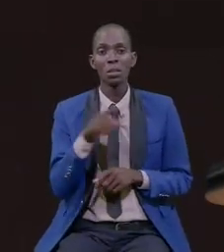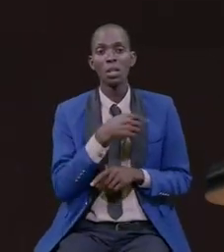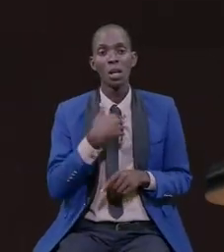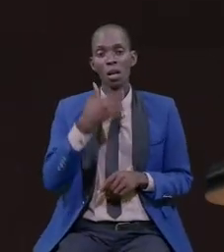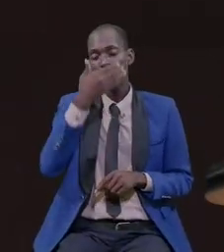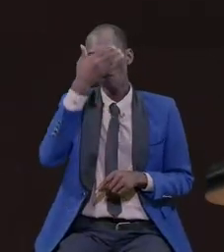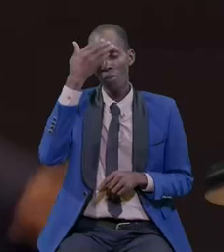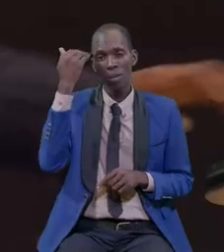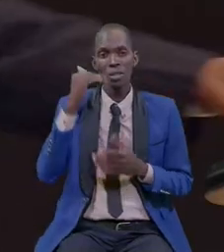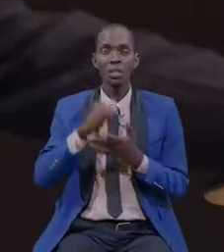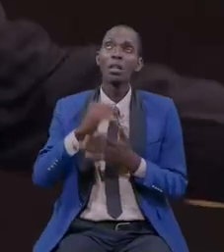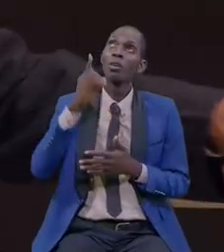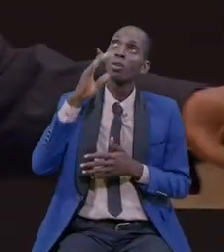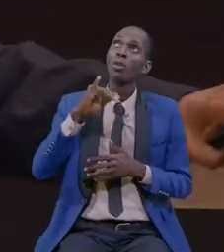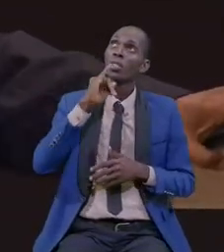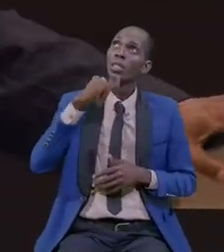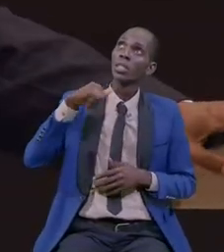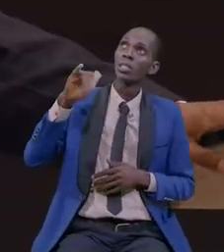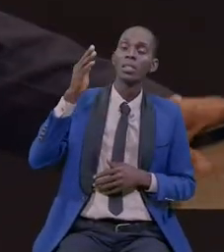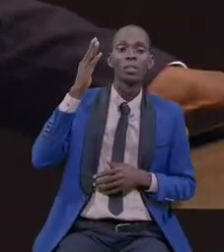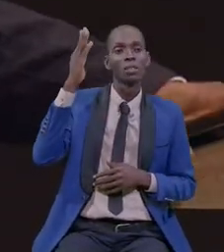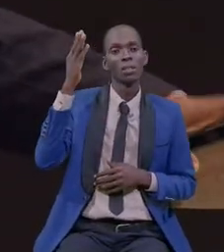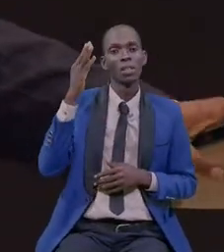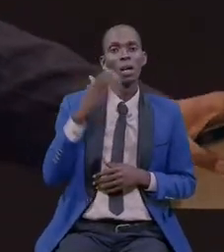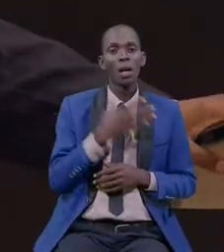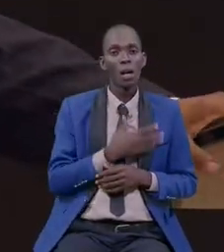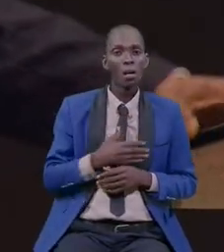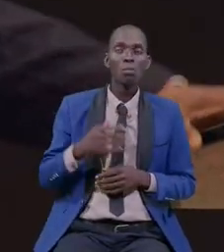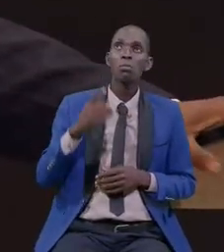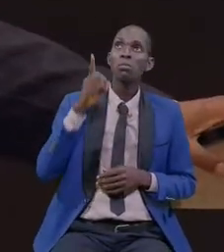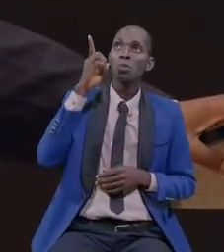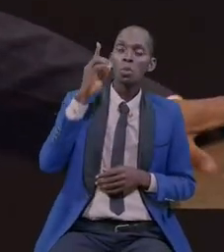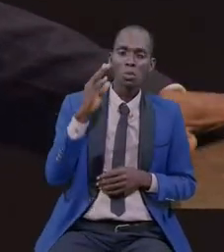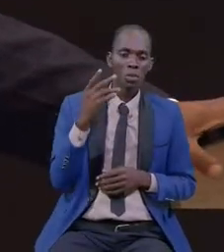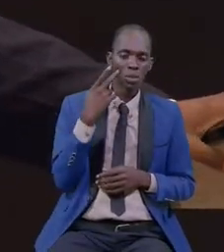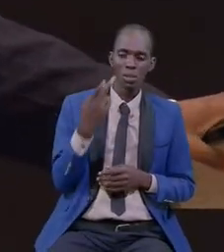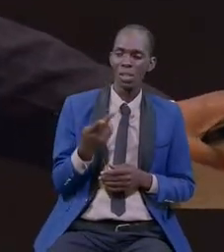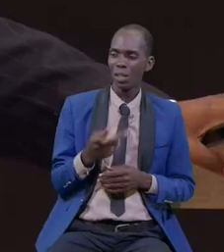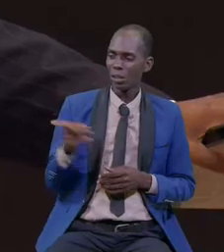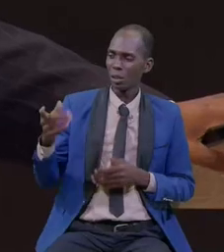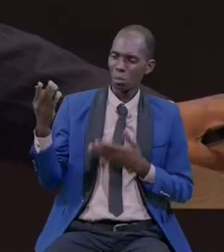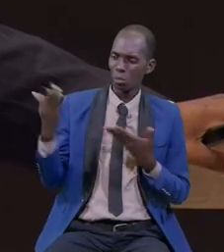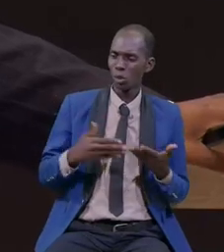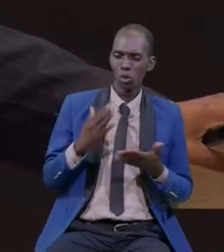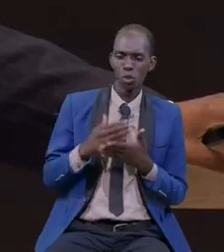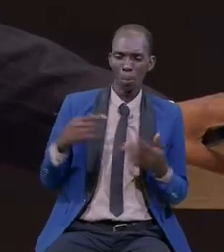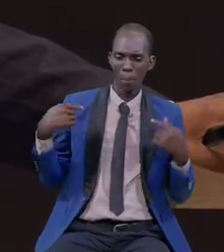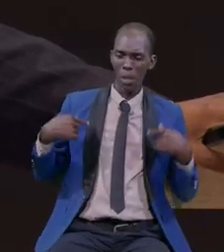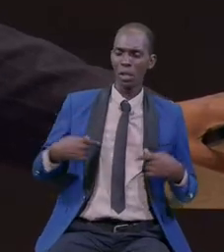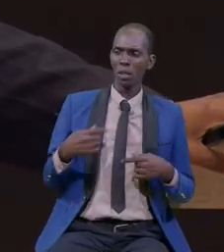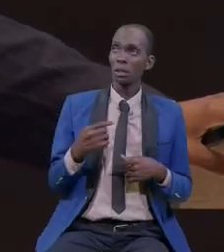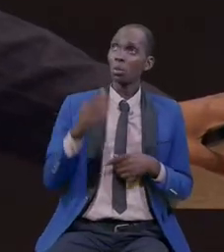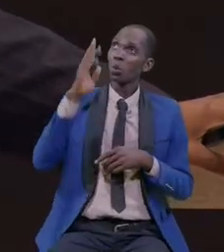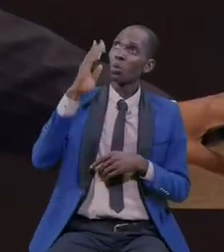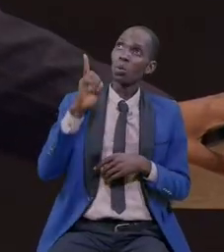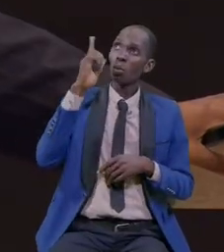hommes il ne le fait plus alors ils peuvent se lever et faire des choses Dieu ne voit pas ils peuvent détruire